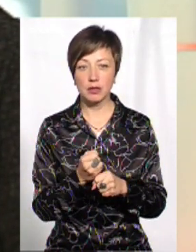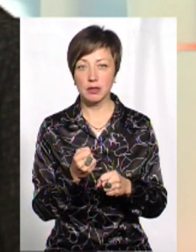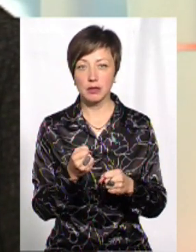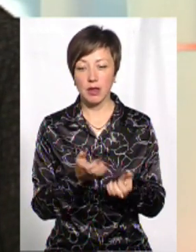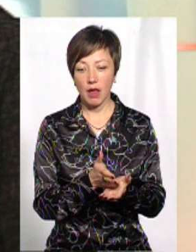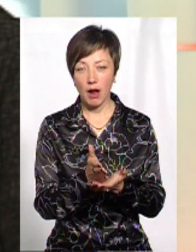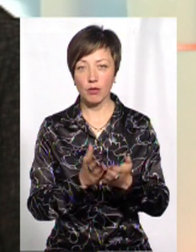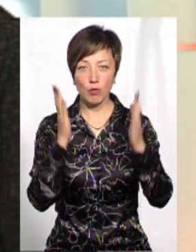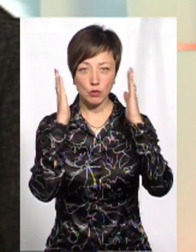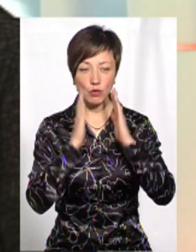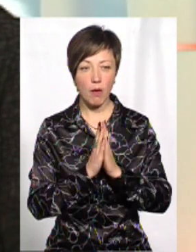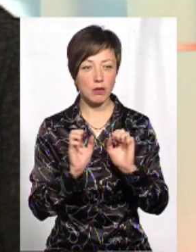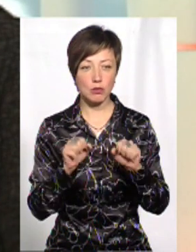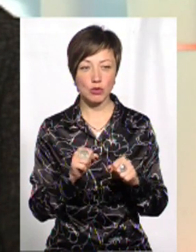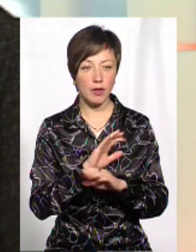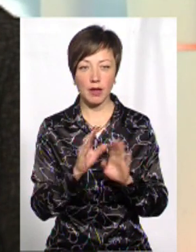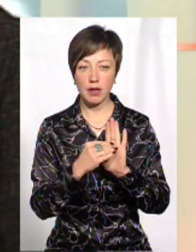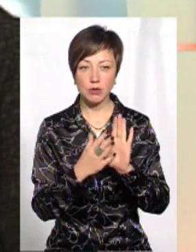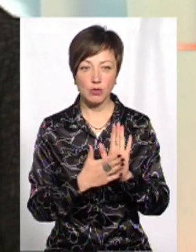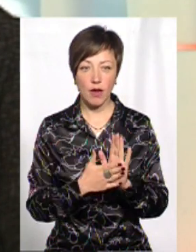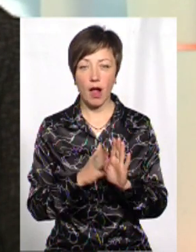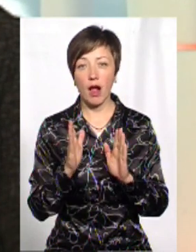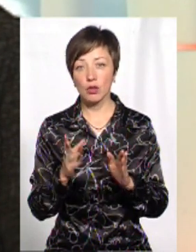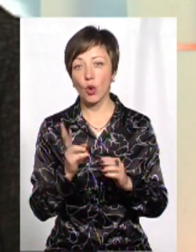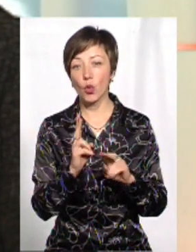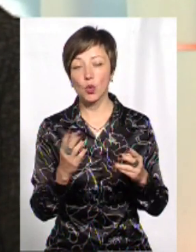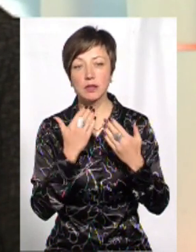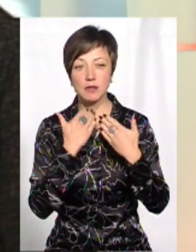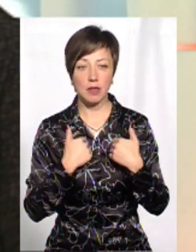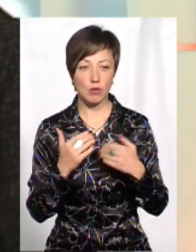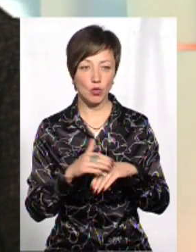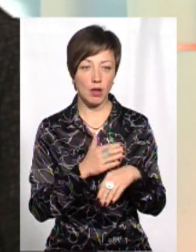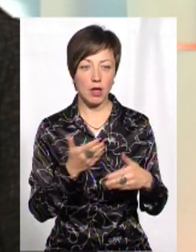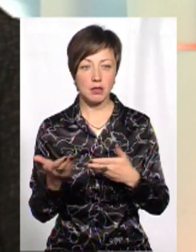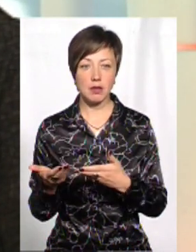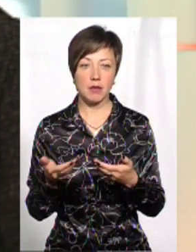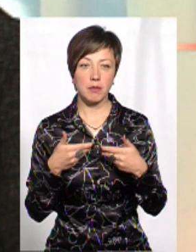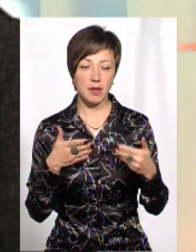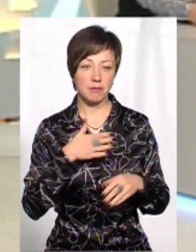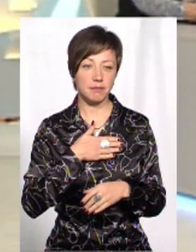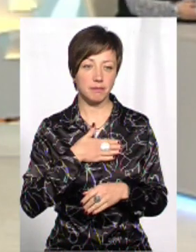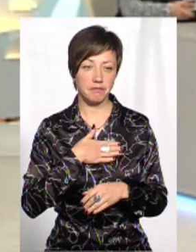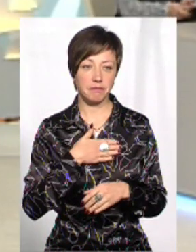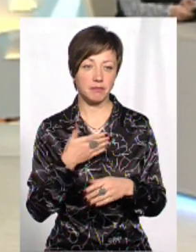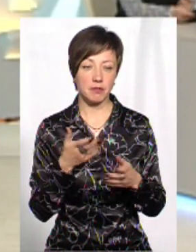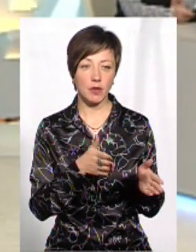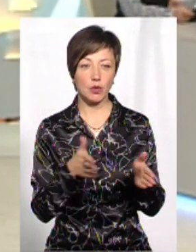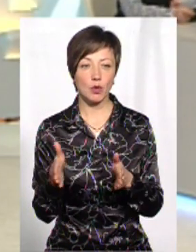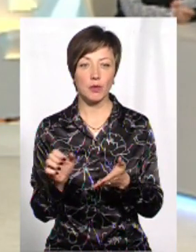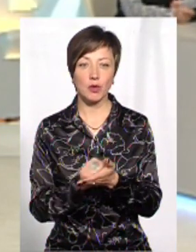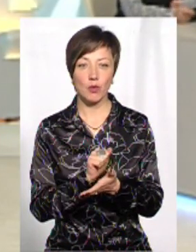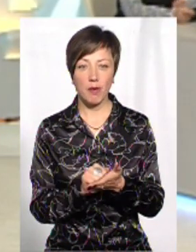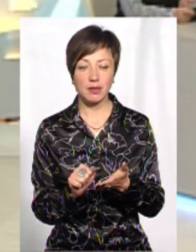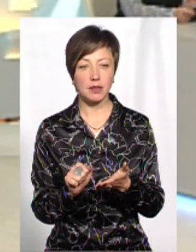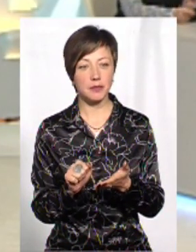напрямки, і мусульмани можуть не реєструватися. А ті, хто до нас звертаються, будь ласка, ми з відкритою душею підготуємо